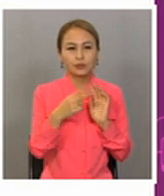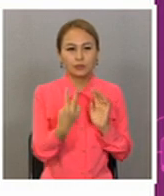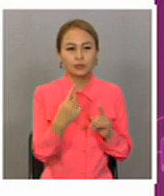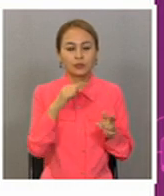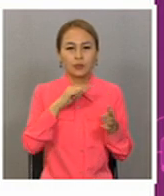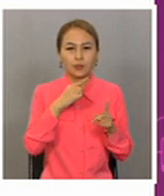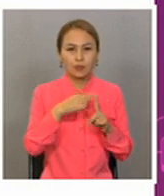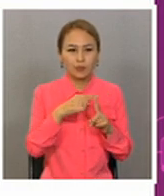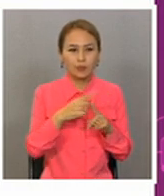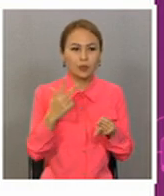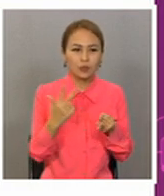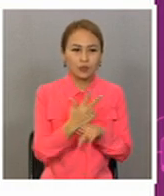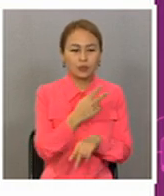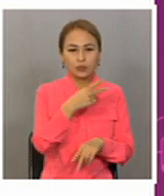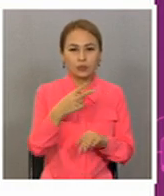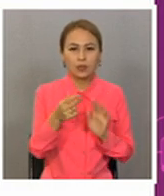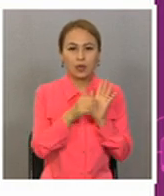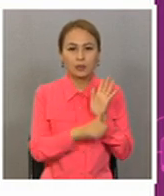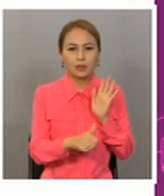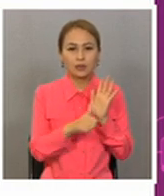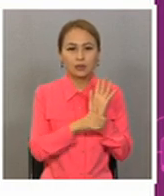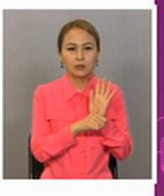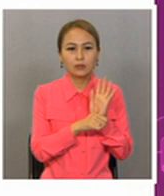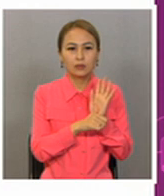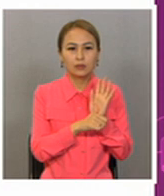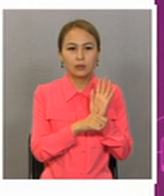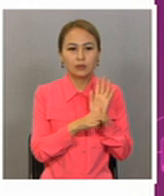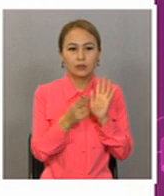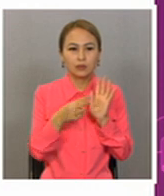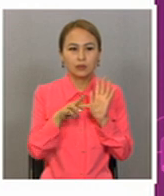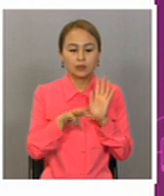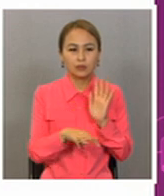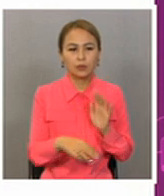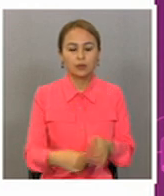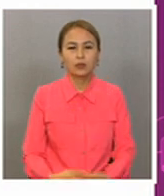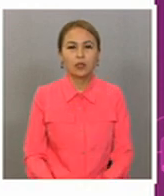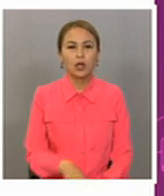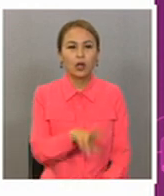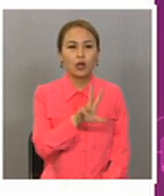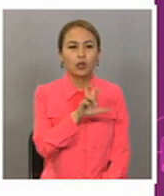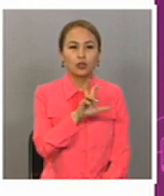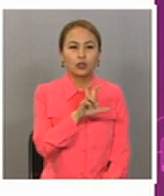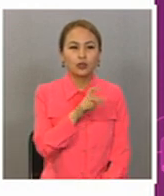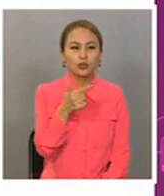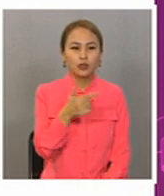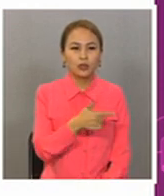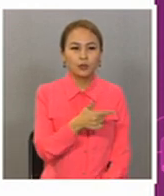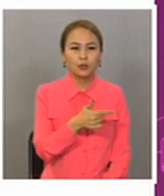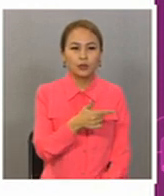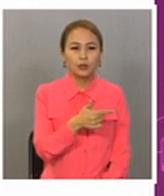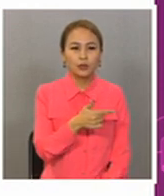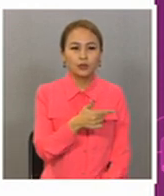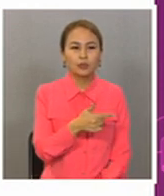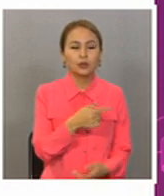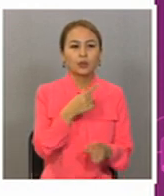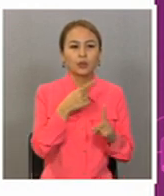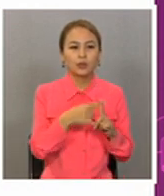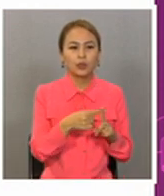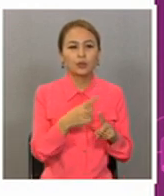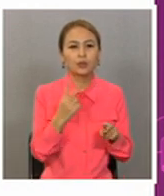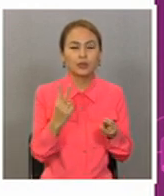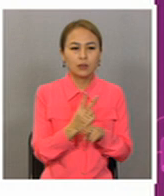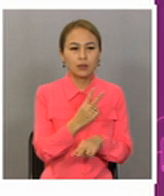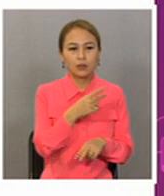22 decimetrdi 3 ret kosamız. Mäni 66 decimetr boladı. 300 gramdı